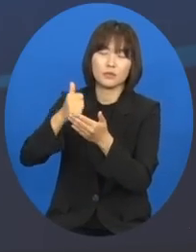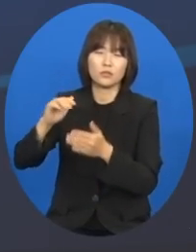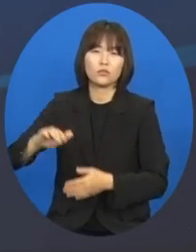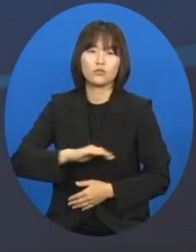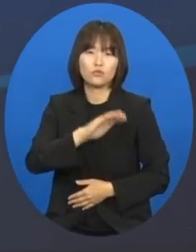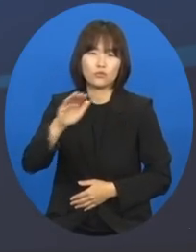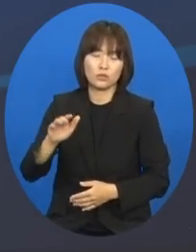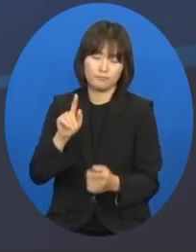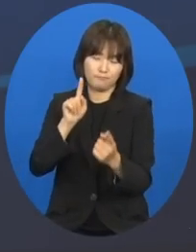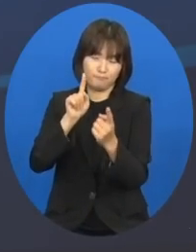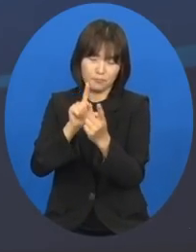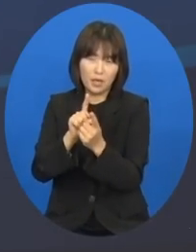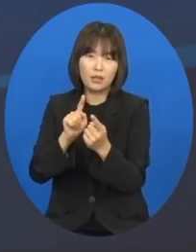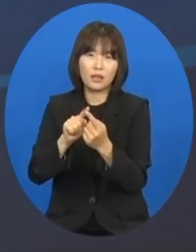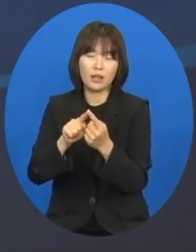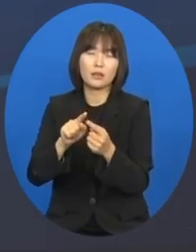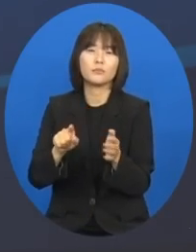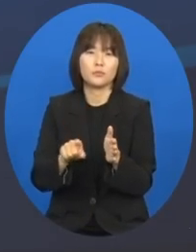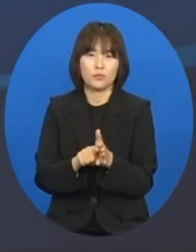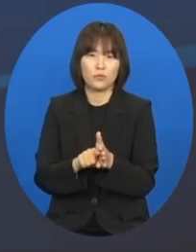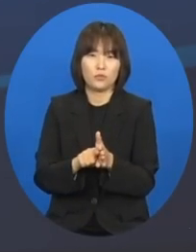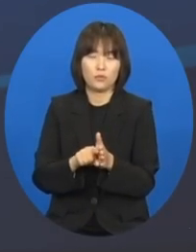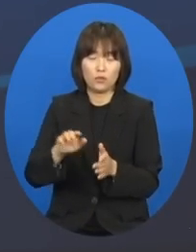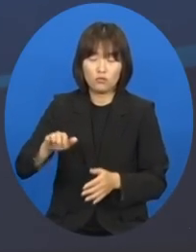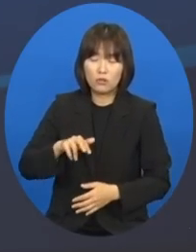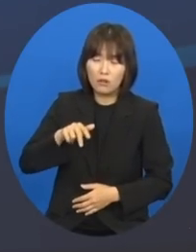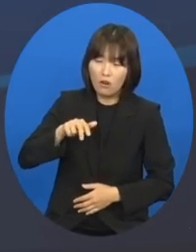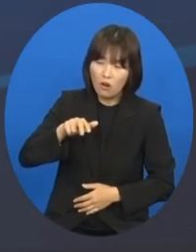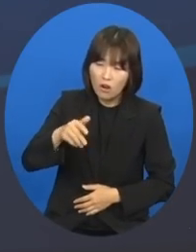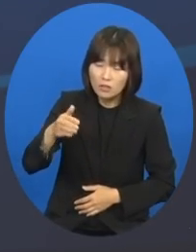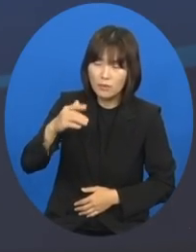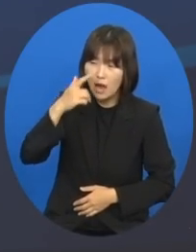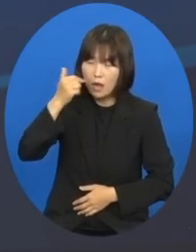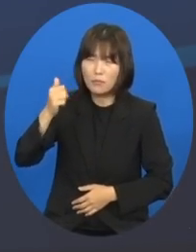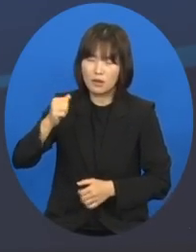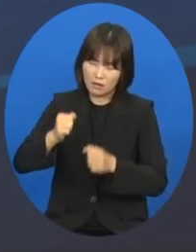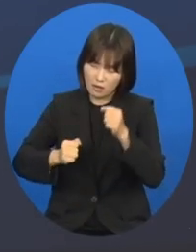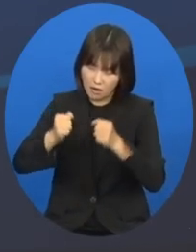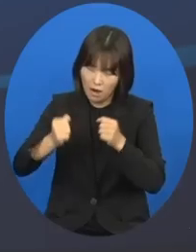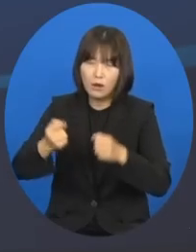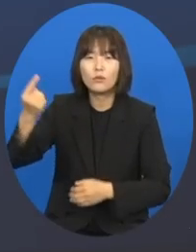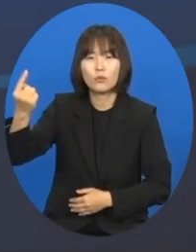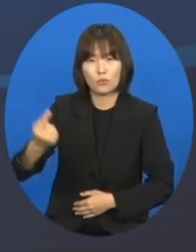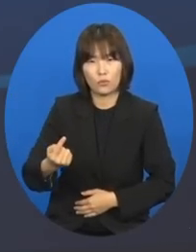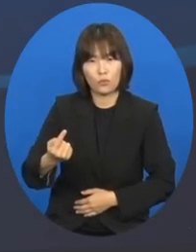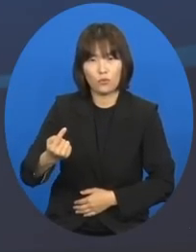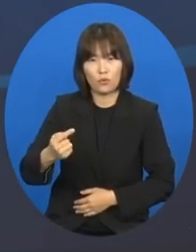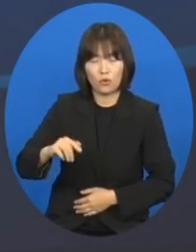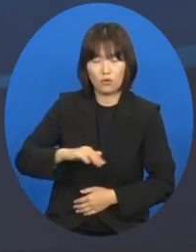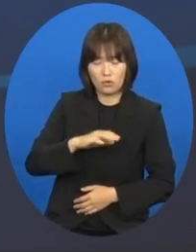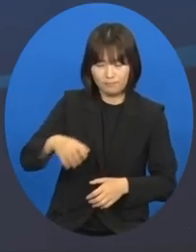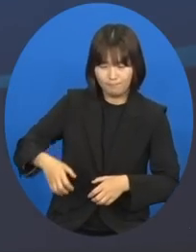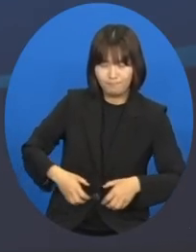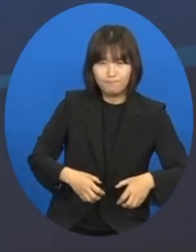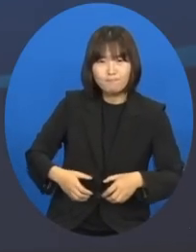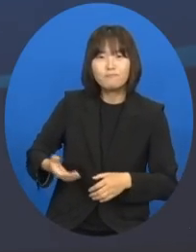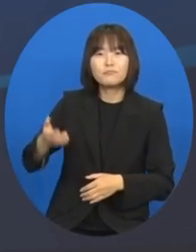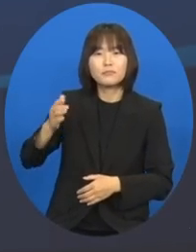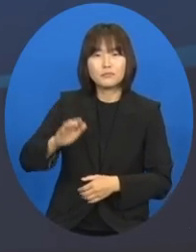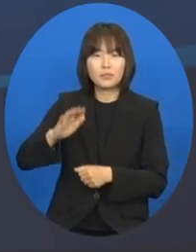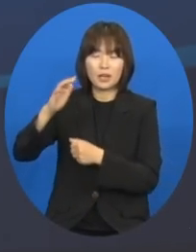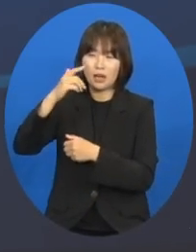맞이해 주시는 줄로 믿습니다 우리는 걸어가지만 아버지는 달려오시고 우리는 주저주저하고 있지만